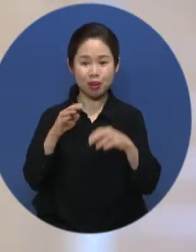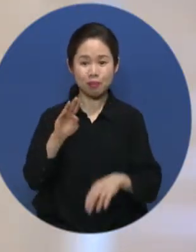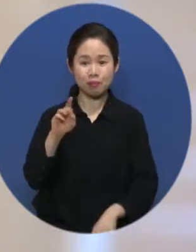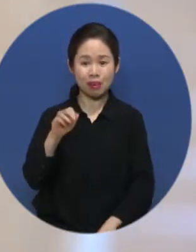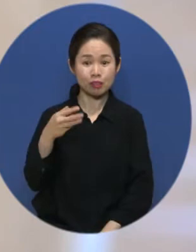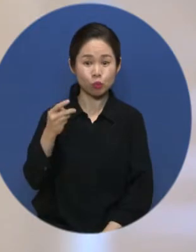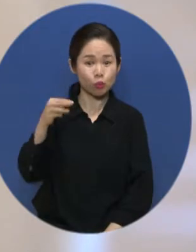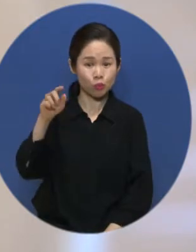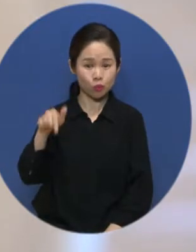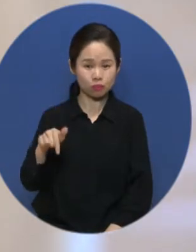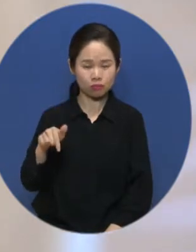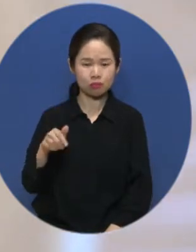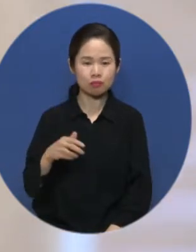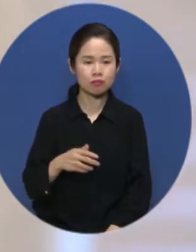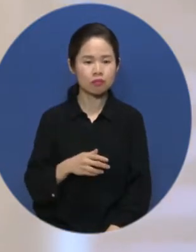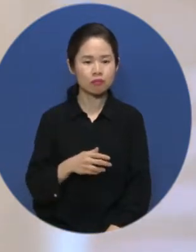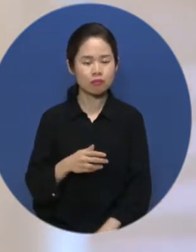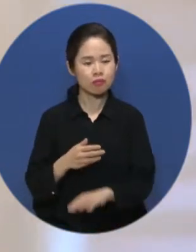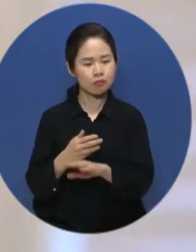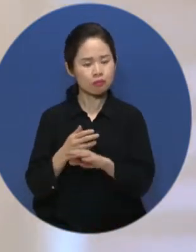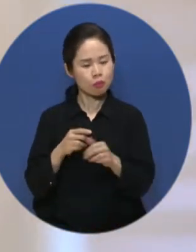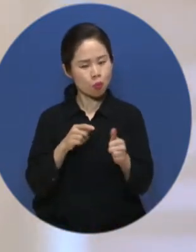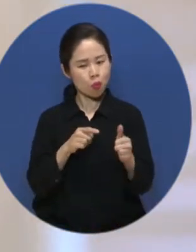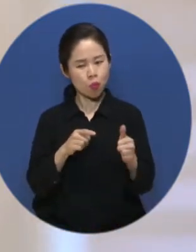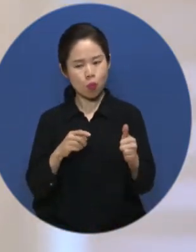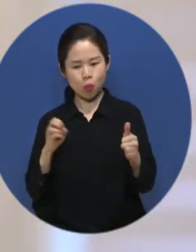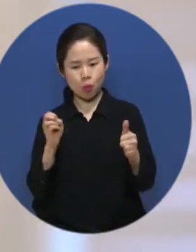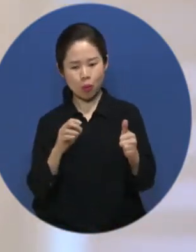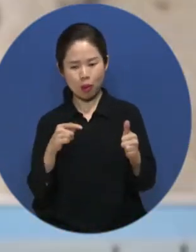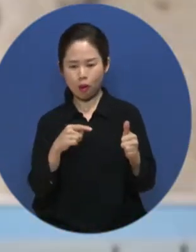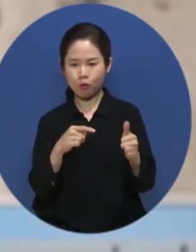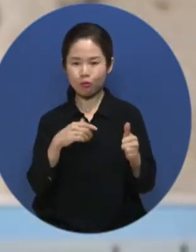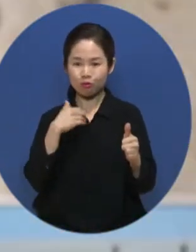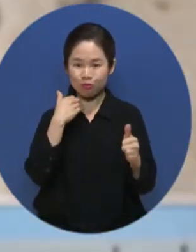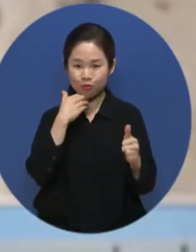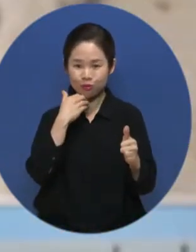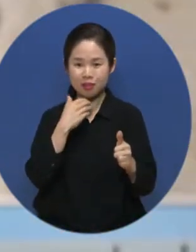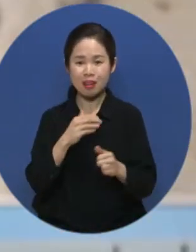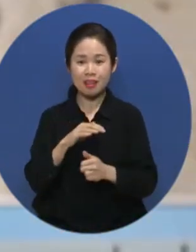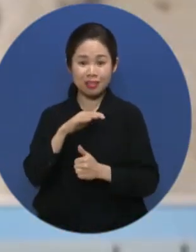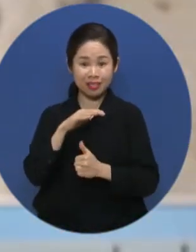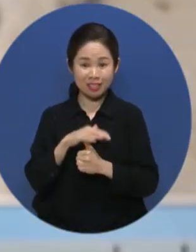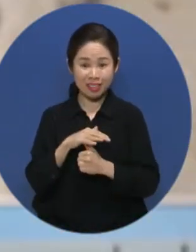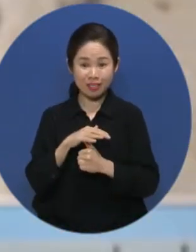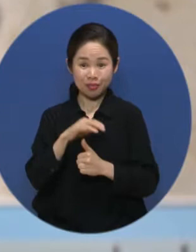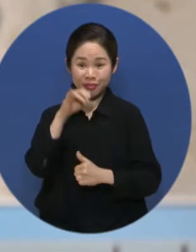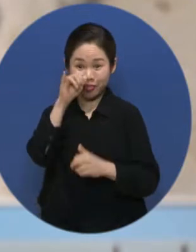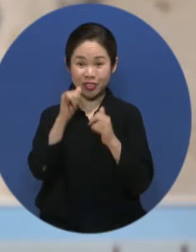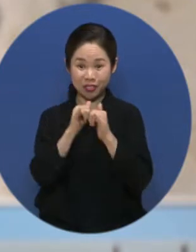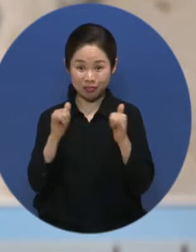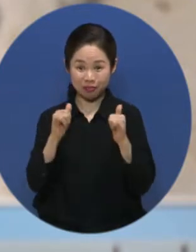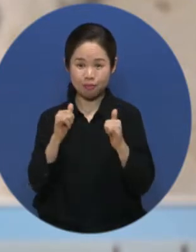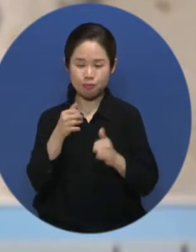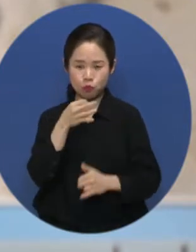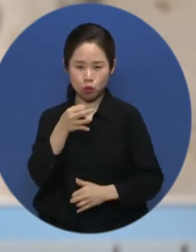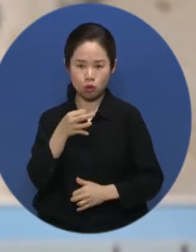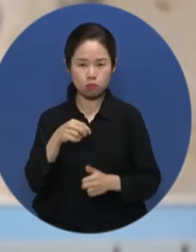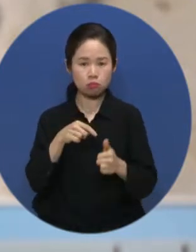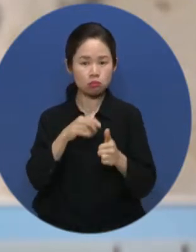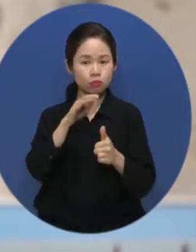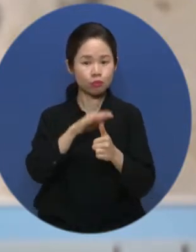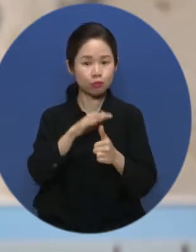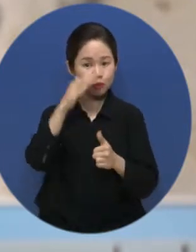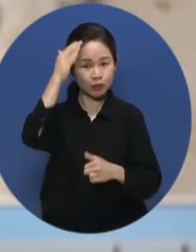사람들은요, 이분을 보고 작은 영웅이라고 부릅니다. 그의 키는 95cm.